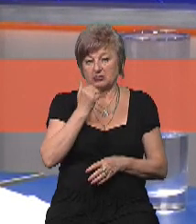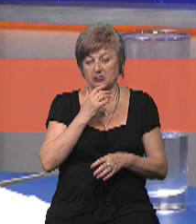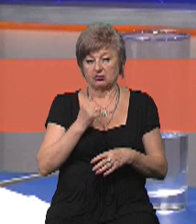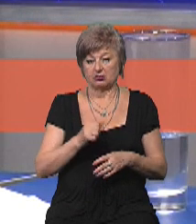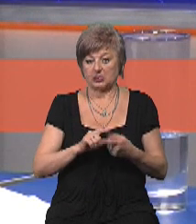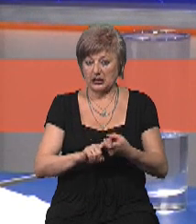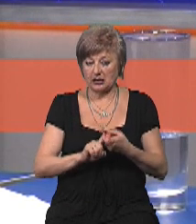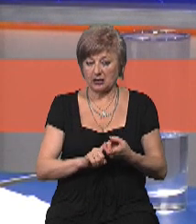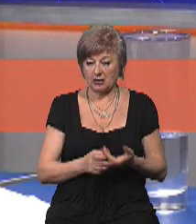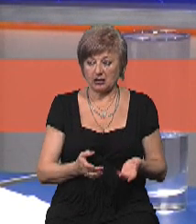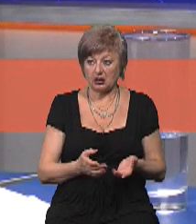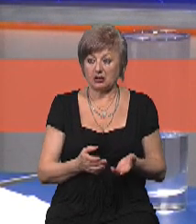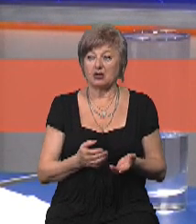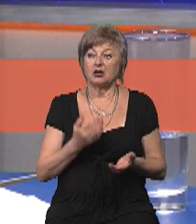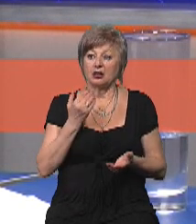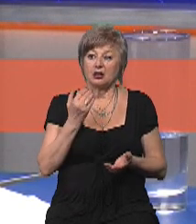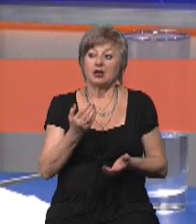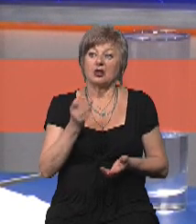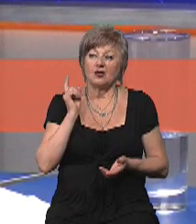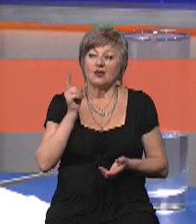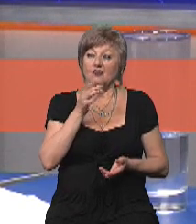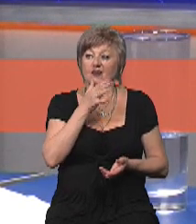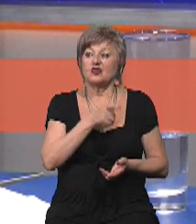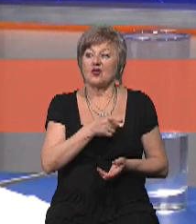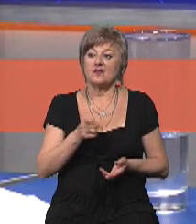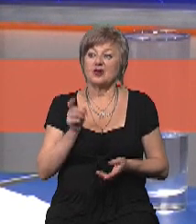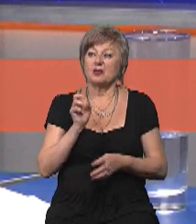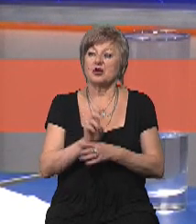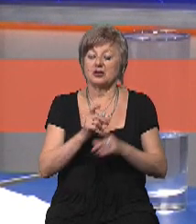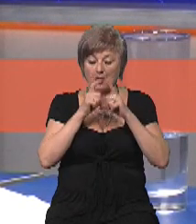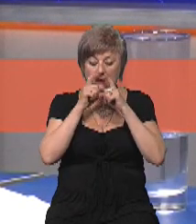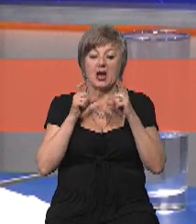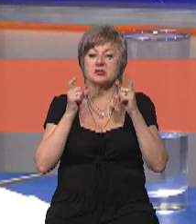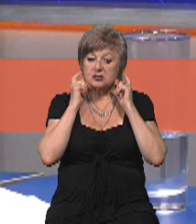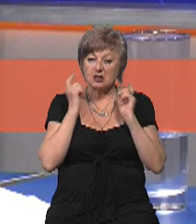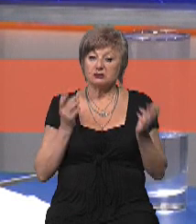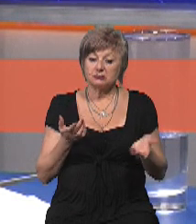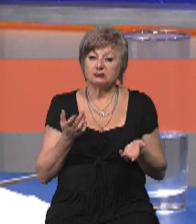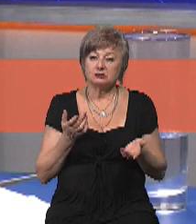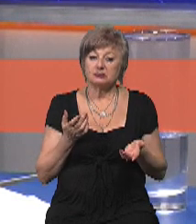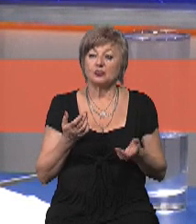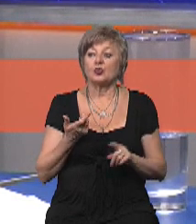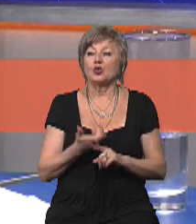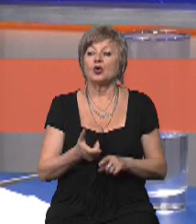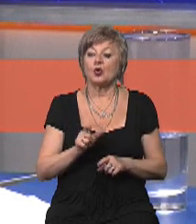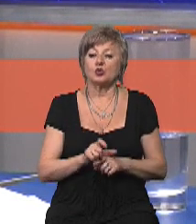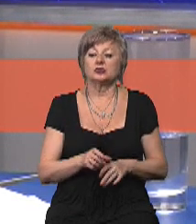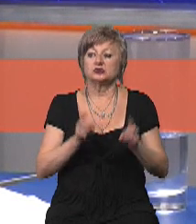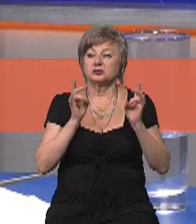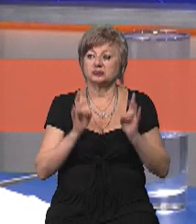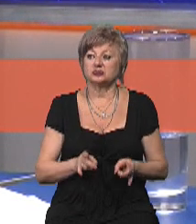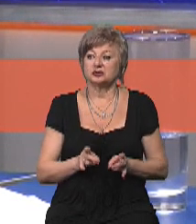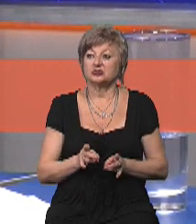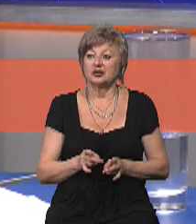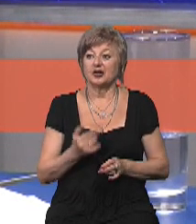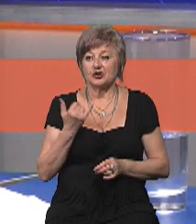и уважаемый мной господин Ралик в то время ходил в это время в маске и очень сильно страдал, хотя сегодня,